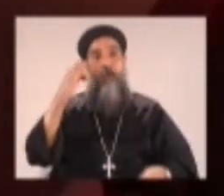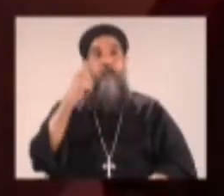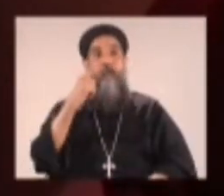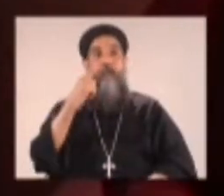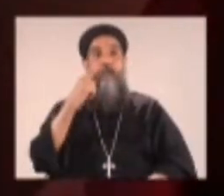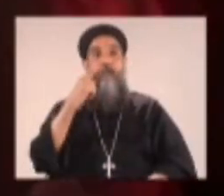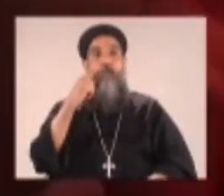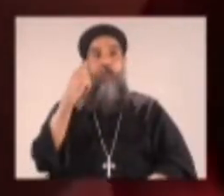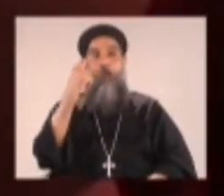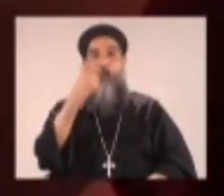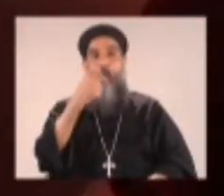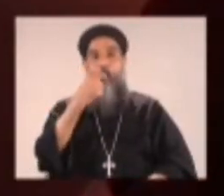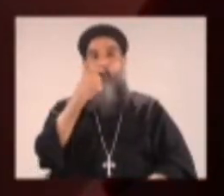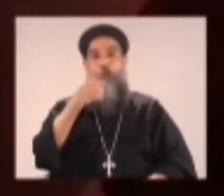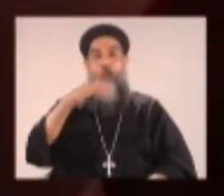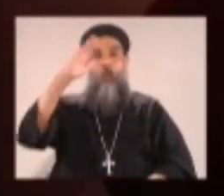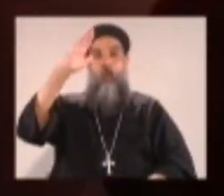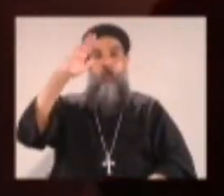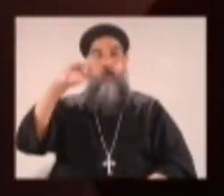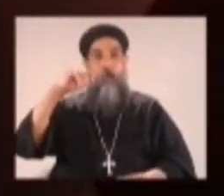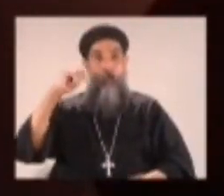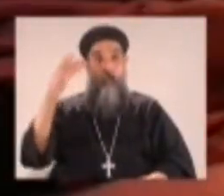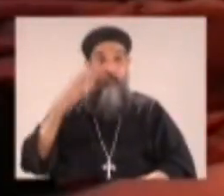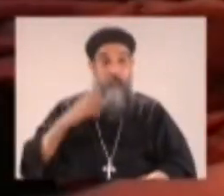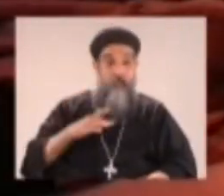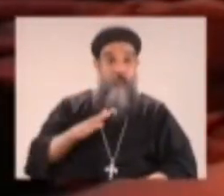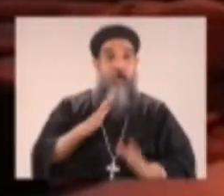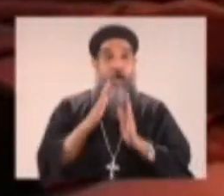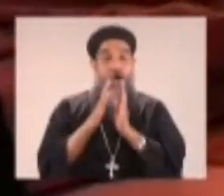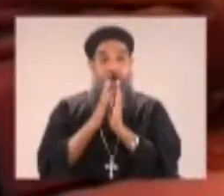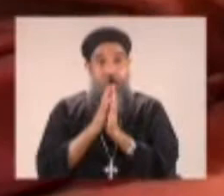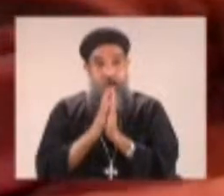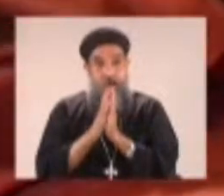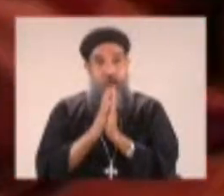ناديتش عليك، روح وارجع نام بقى.